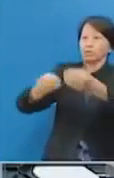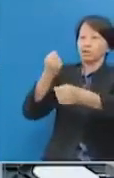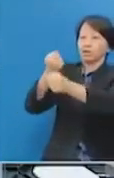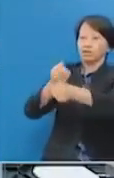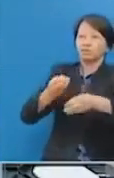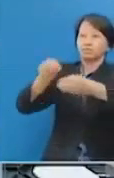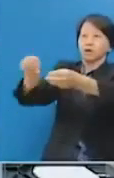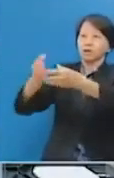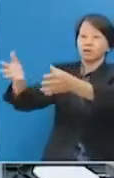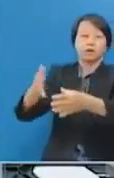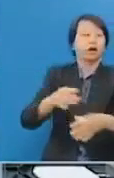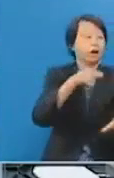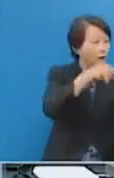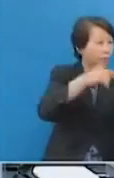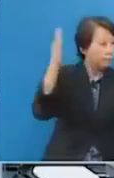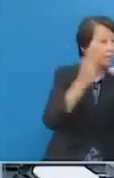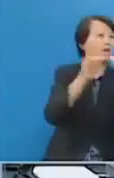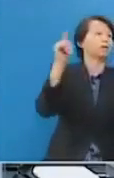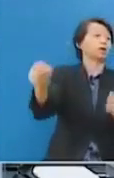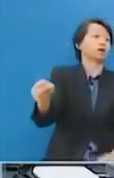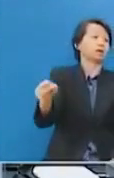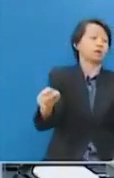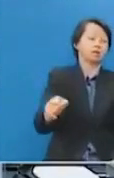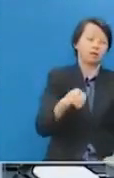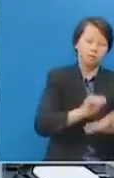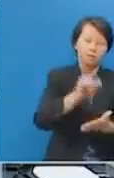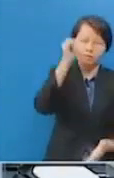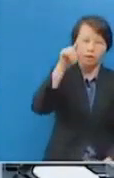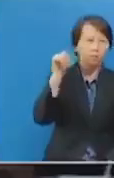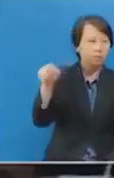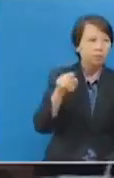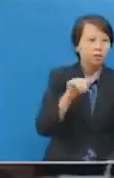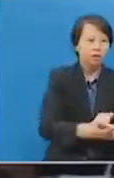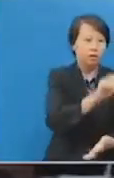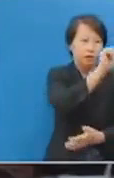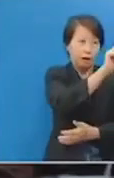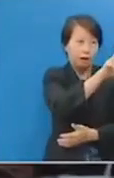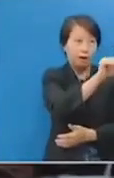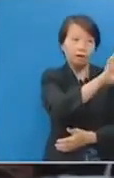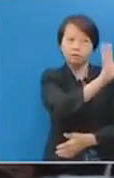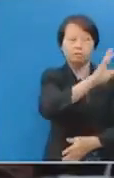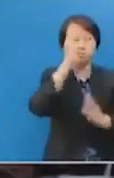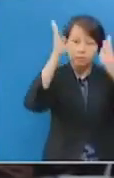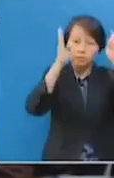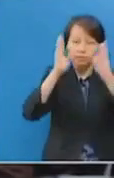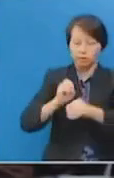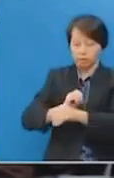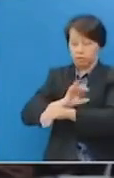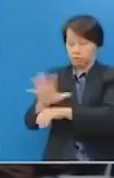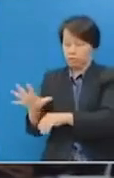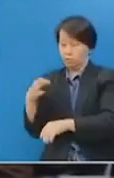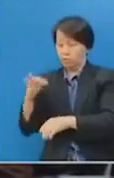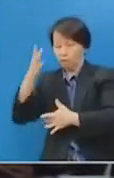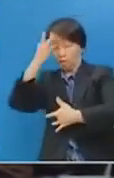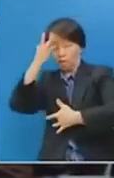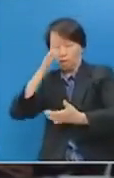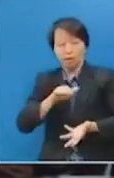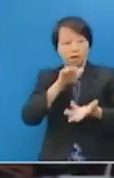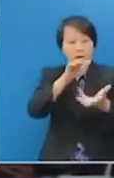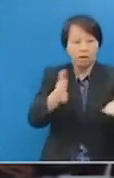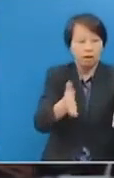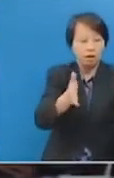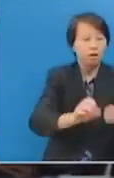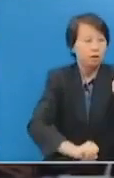lebih ini kita bantah bagi paham yang tuh yang lainnya mau marah jangan bimbang covert 19 dan pikiran sangat